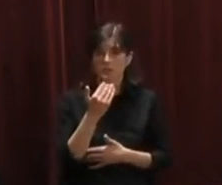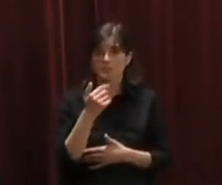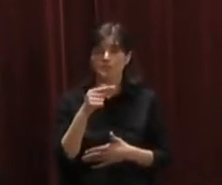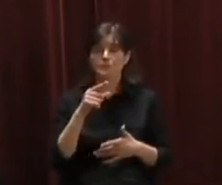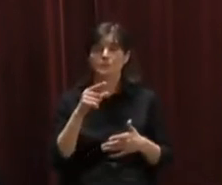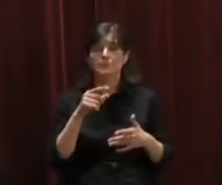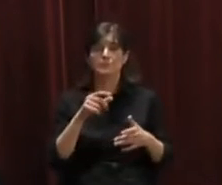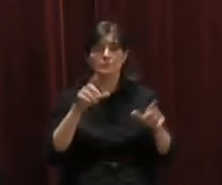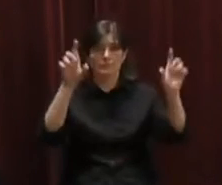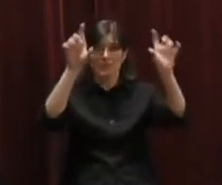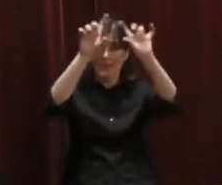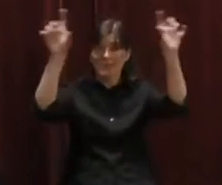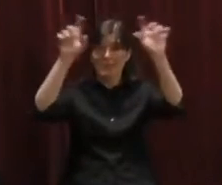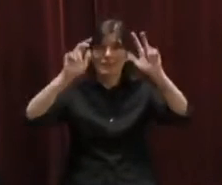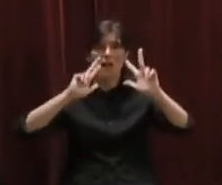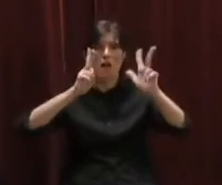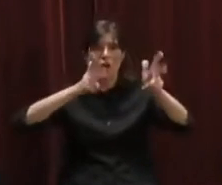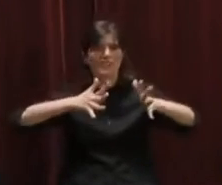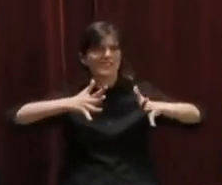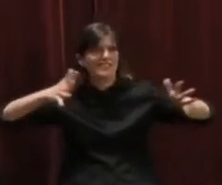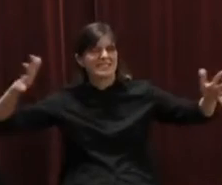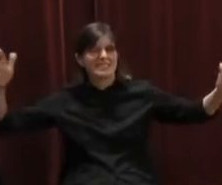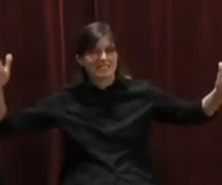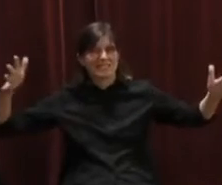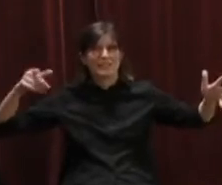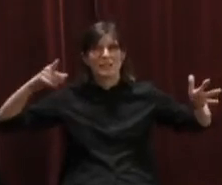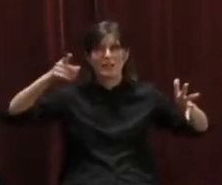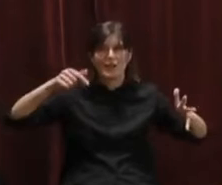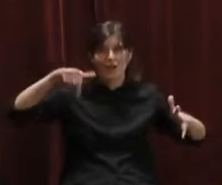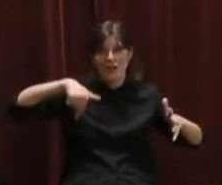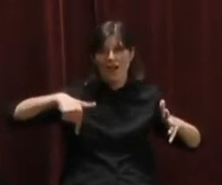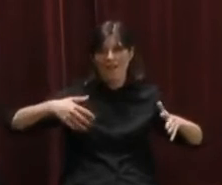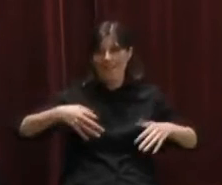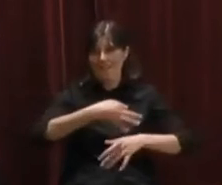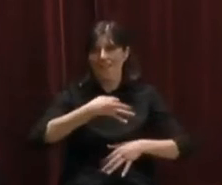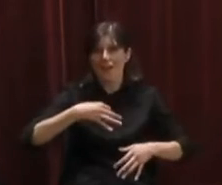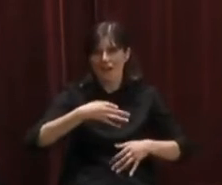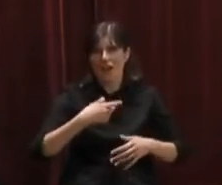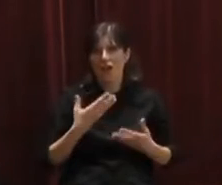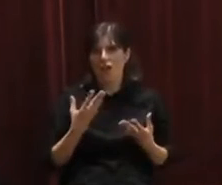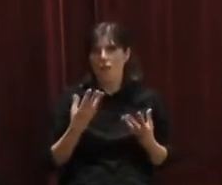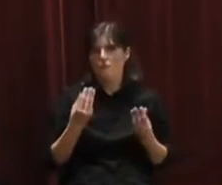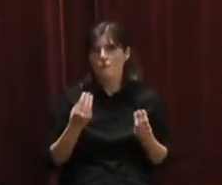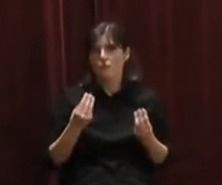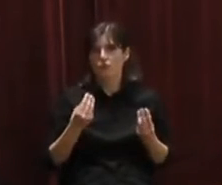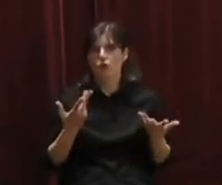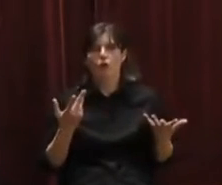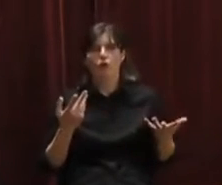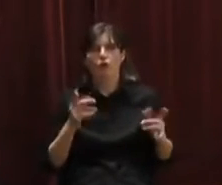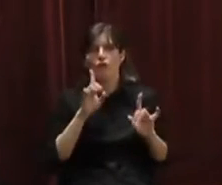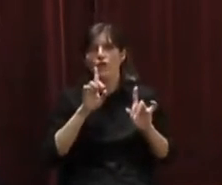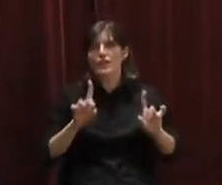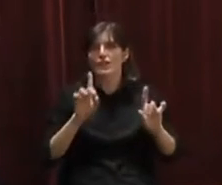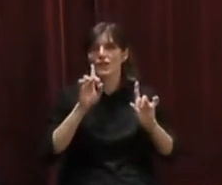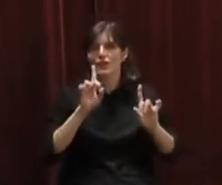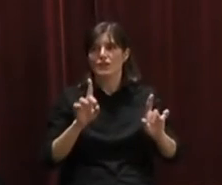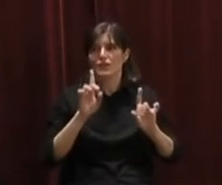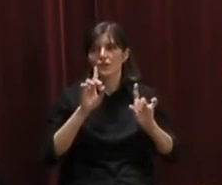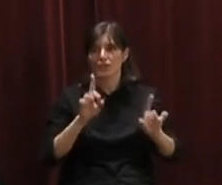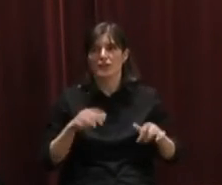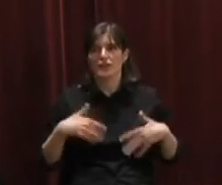història de les Illes Balears, però que s'està intentant que deixin de ser-ho. Està vostè d'acord amb aquesta afirmació,